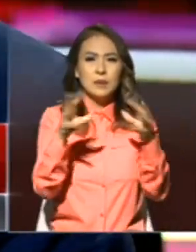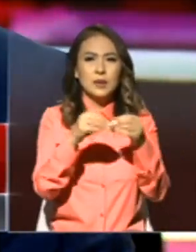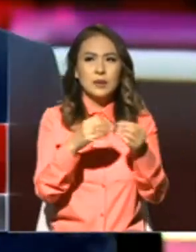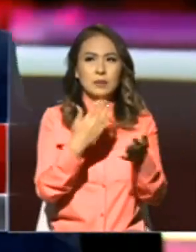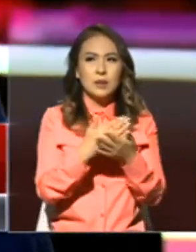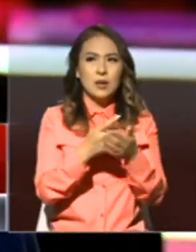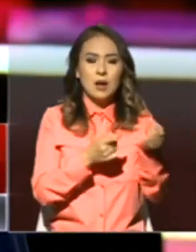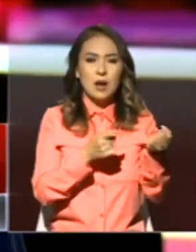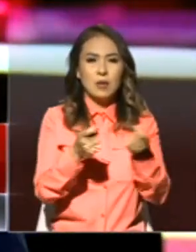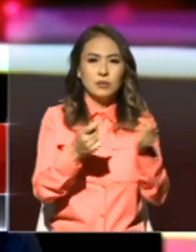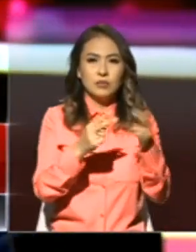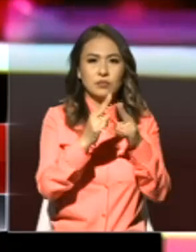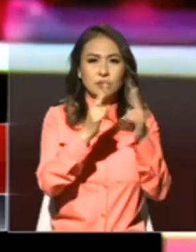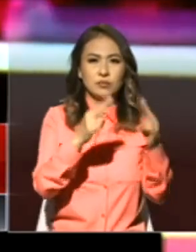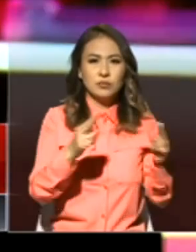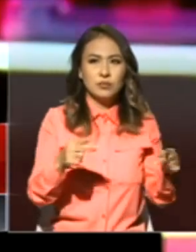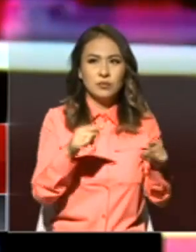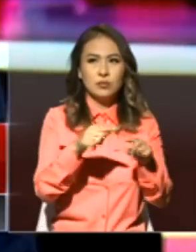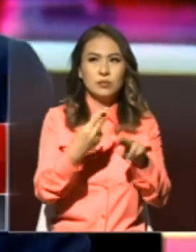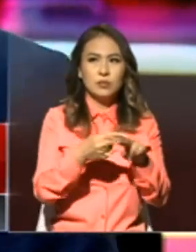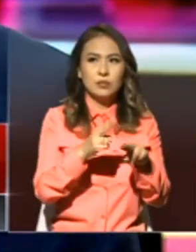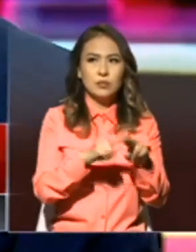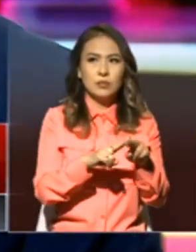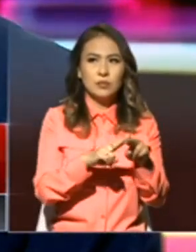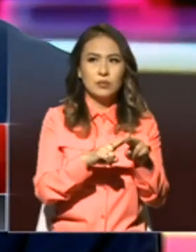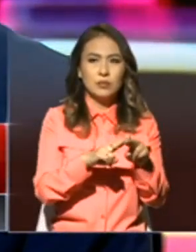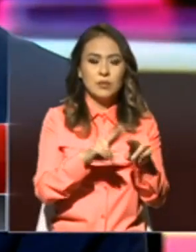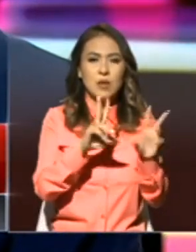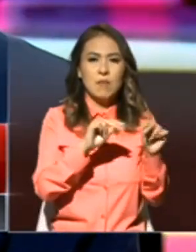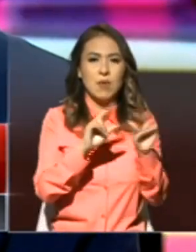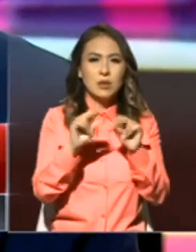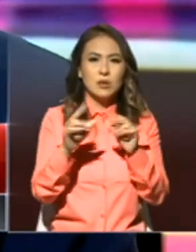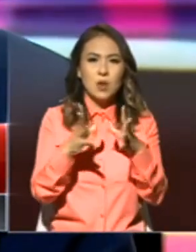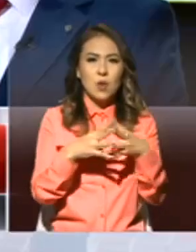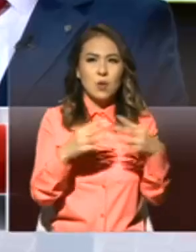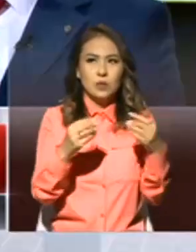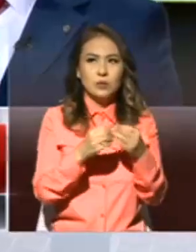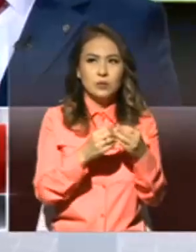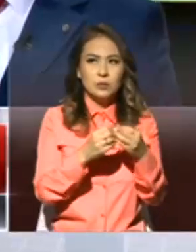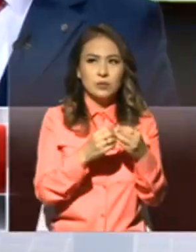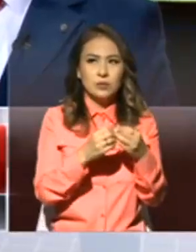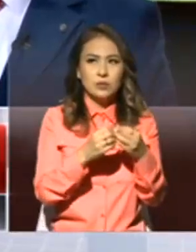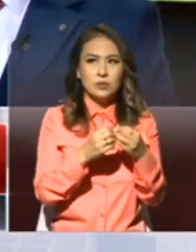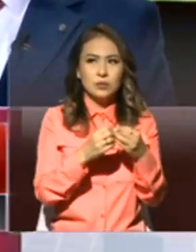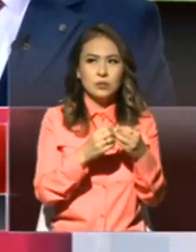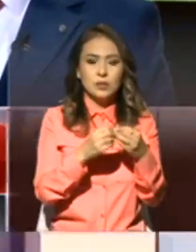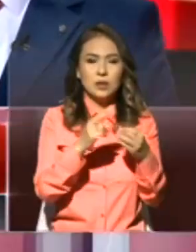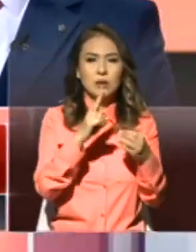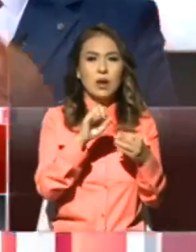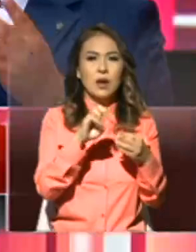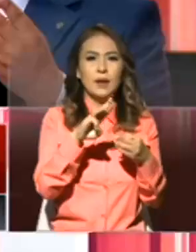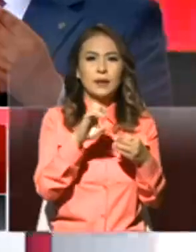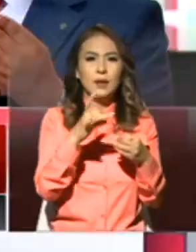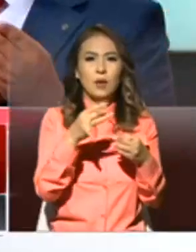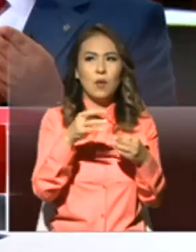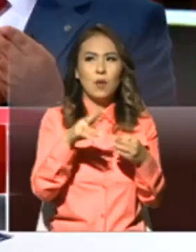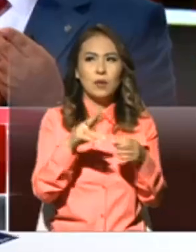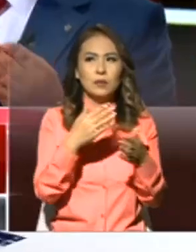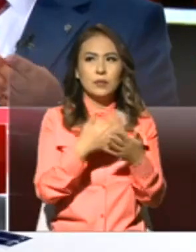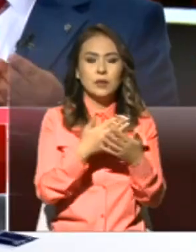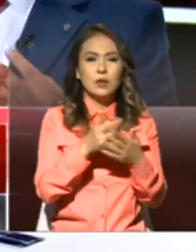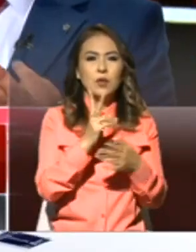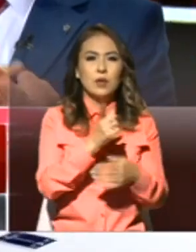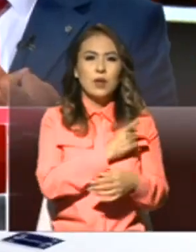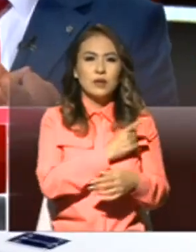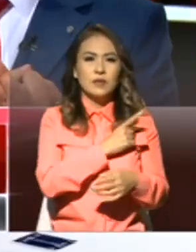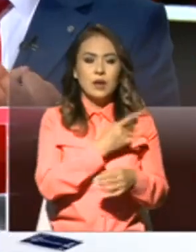әкімшілік бір нысанды салса, сол жерге бақытты отбасы бағдарламасы бойынша жаңа категориялар бар арнайы. Мүмкіндік шектеулі бала тәрбиелеп